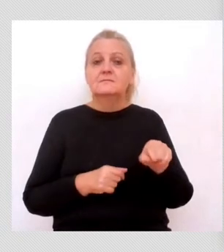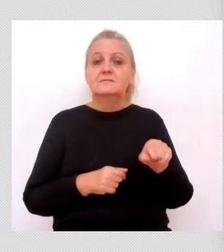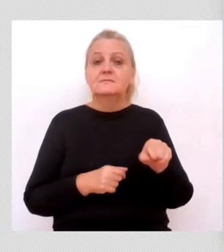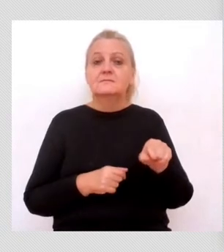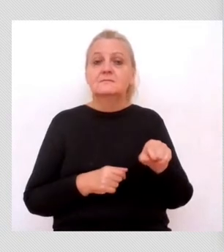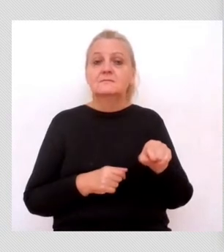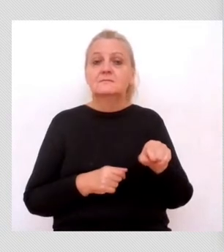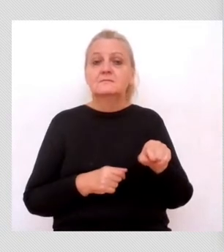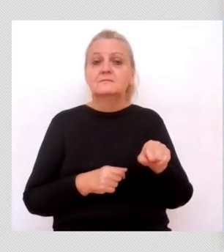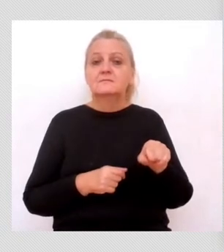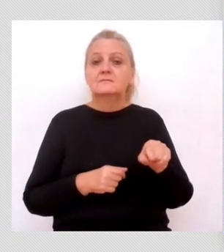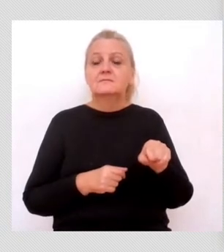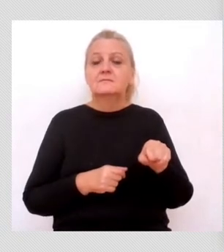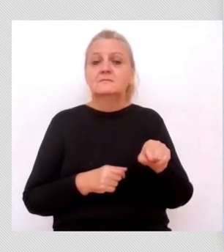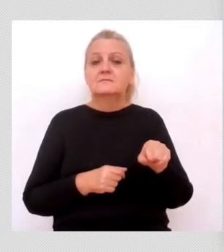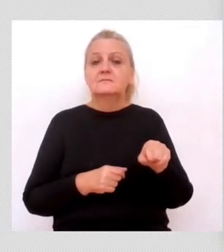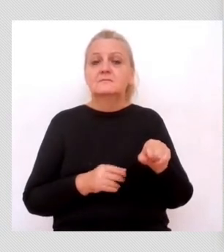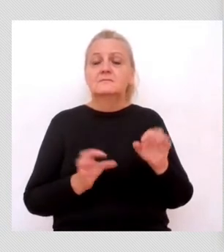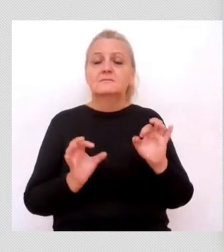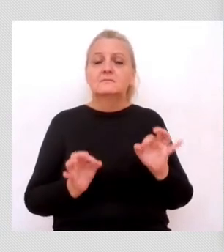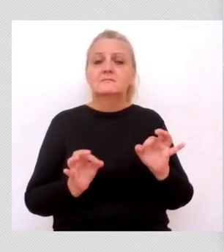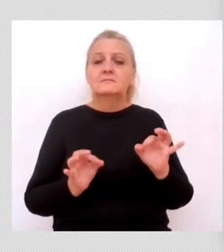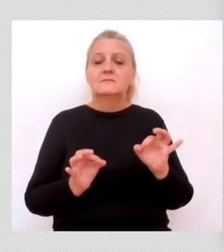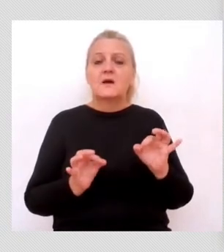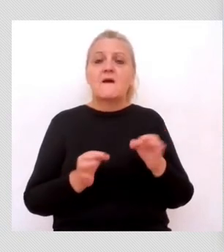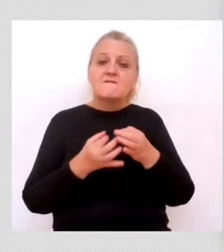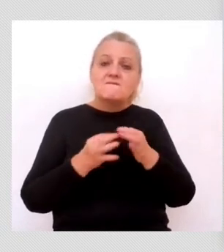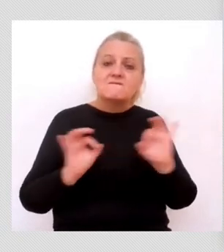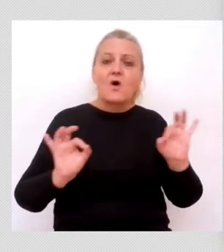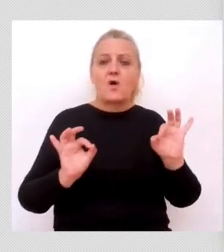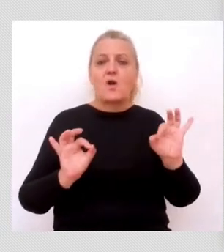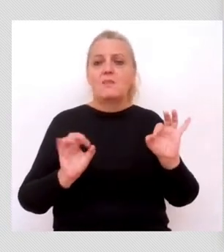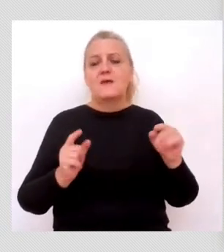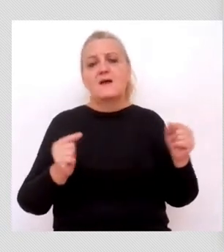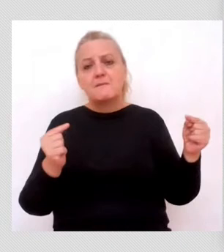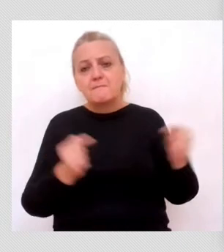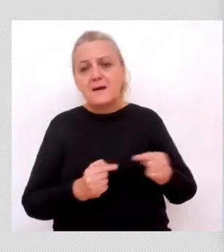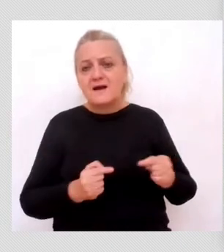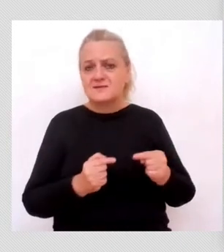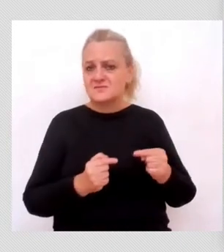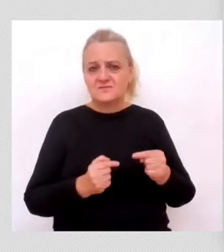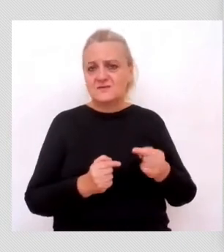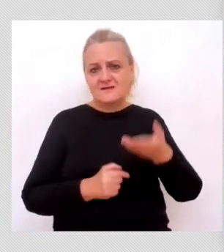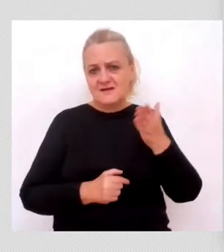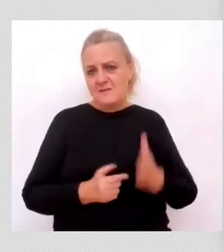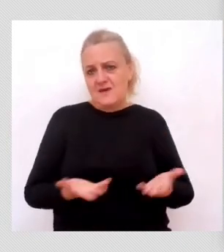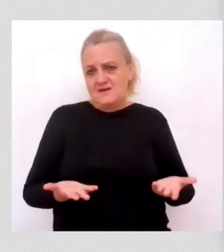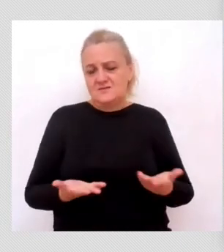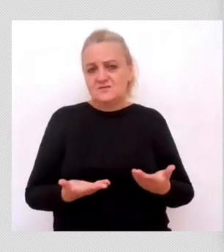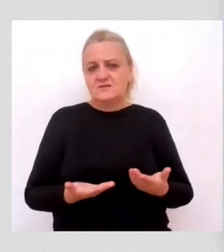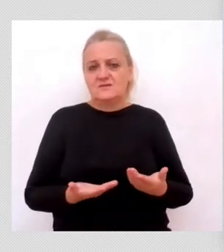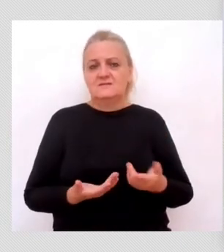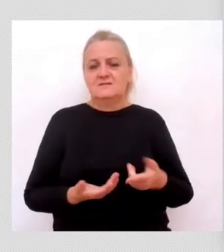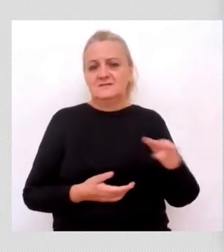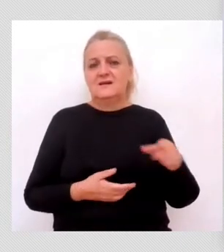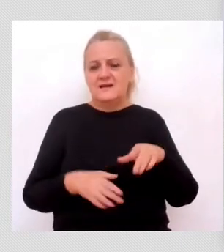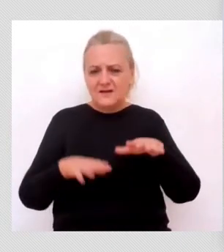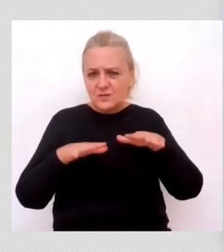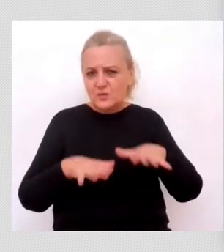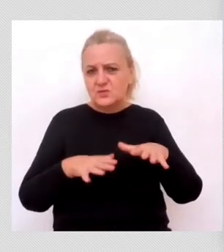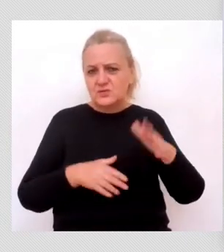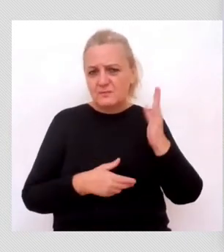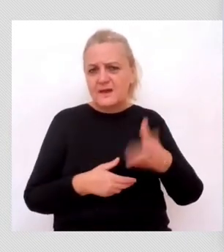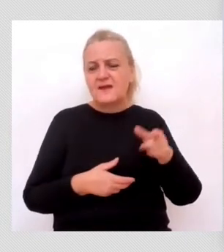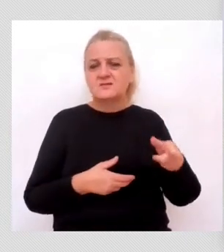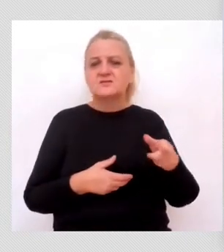wolne, właściwe, no będą tam liczne równe z punktu widzenia tych,